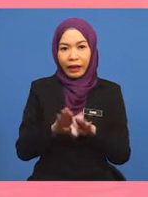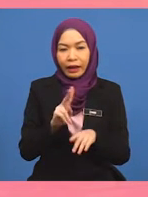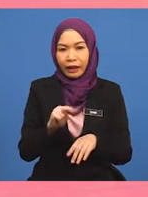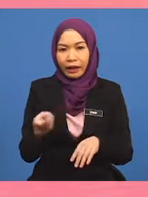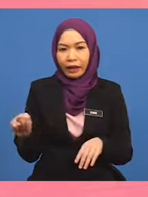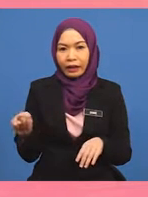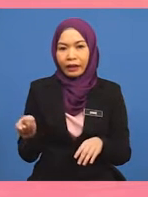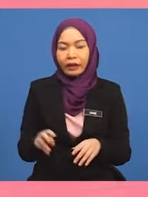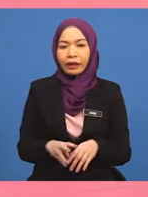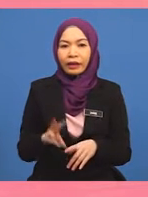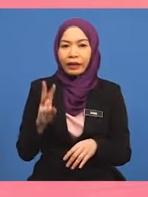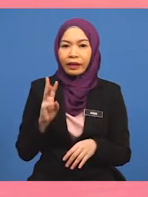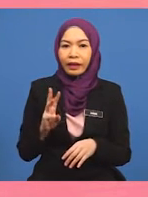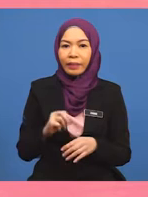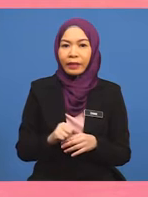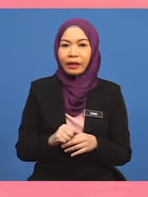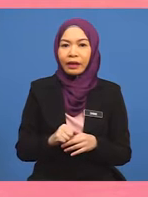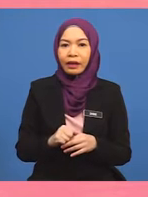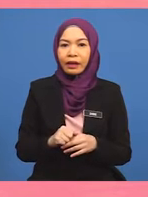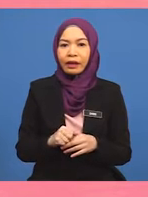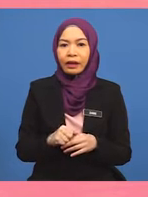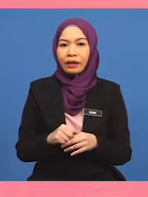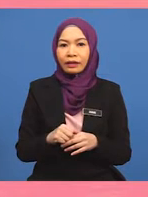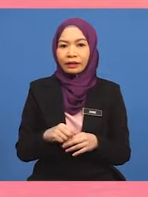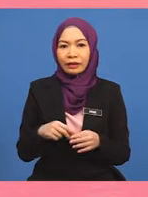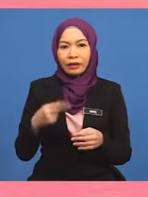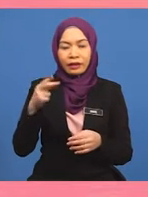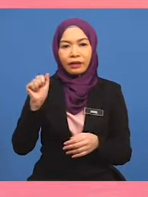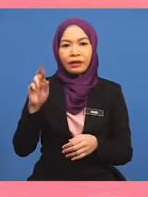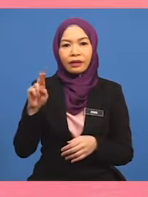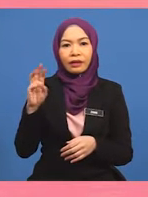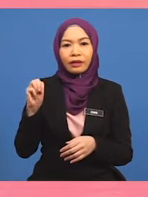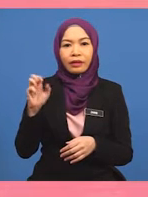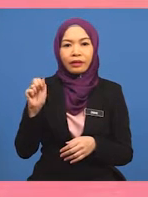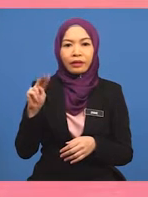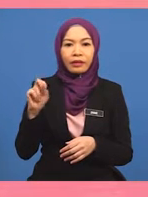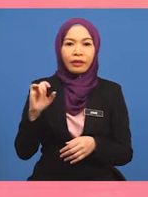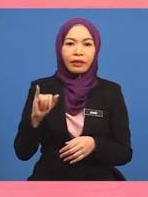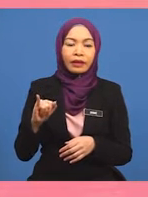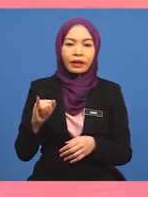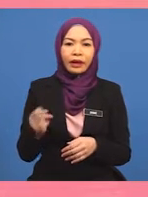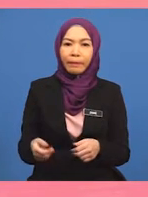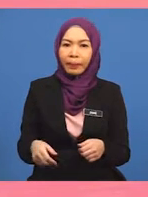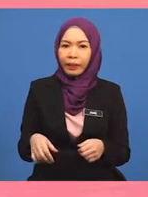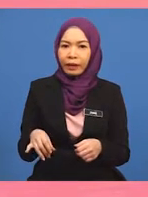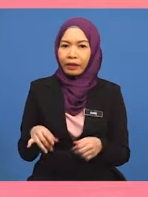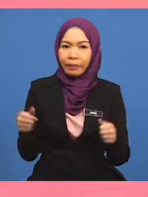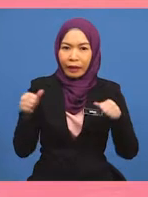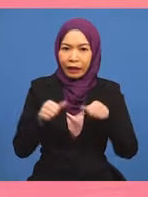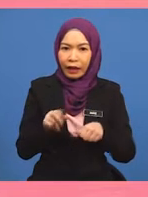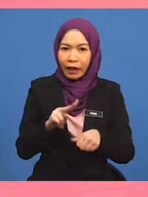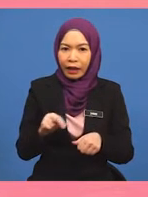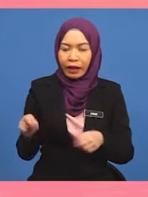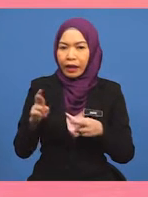Keenam, harmoni. Ketujuh, penekanan. Kelapan,